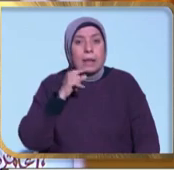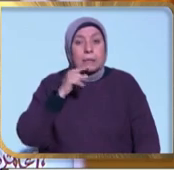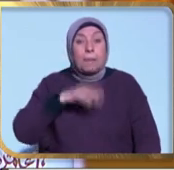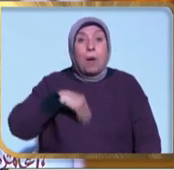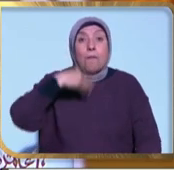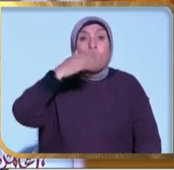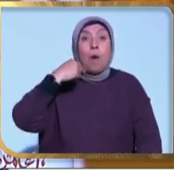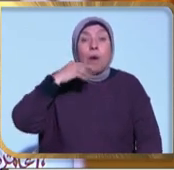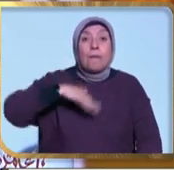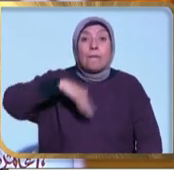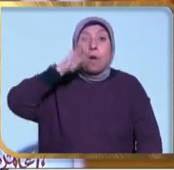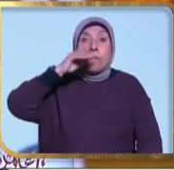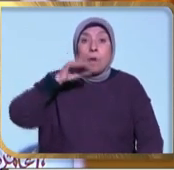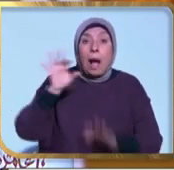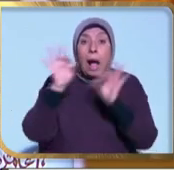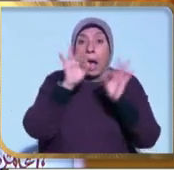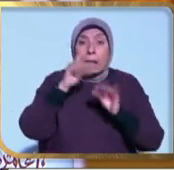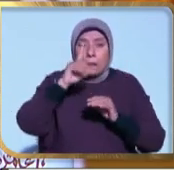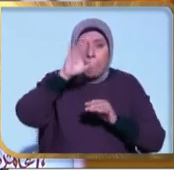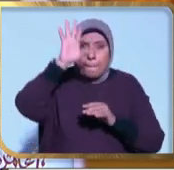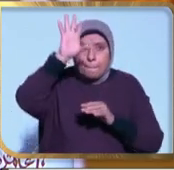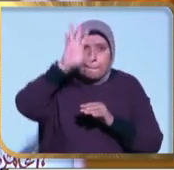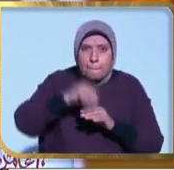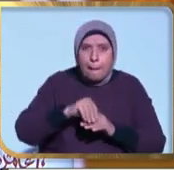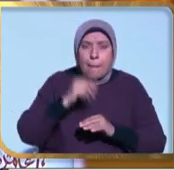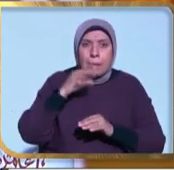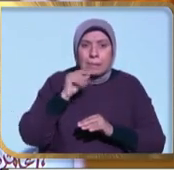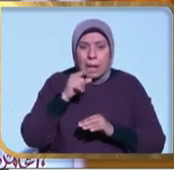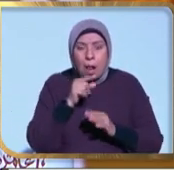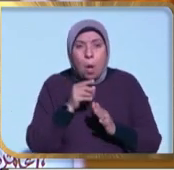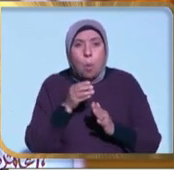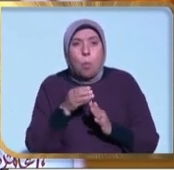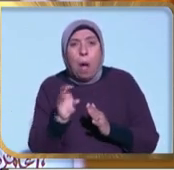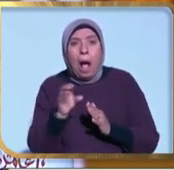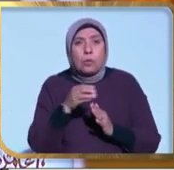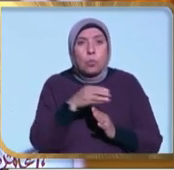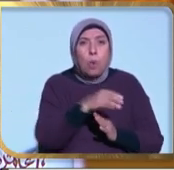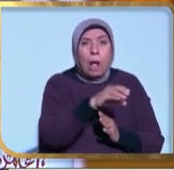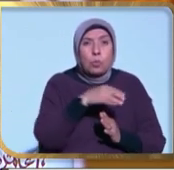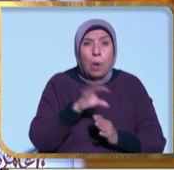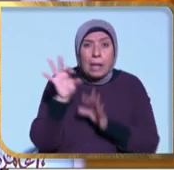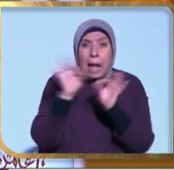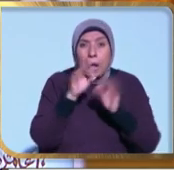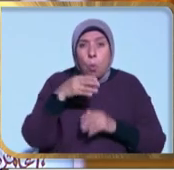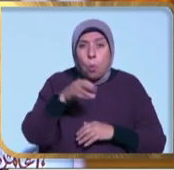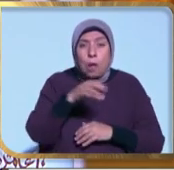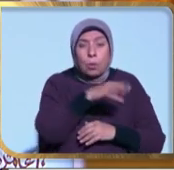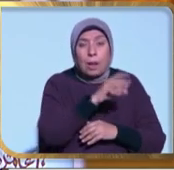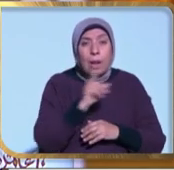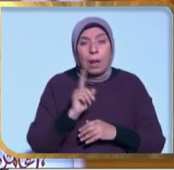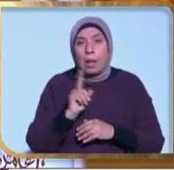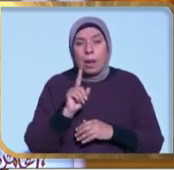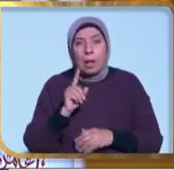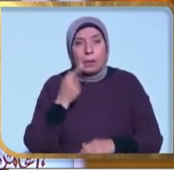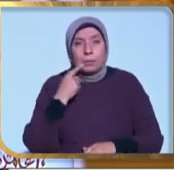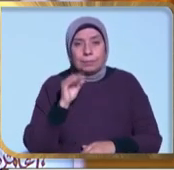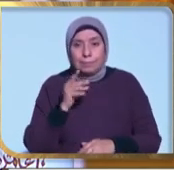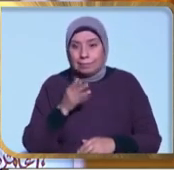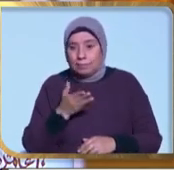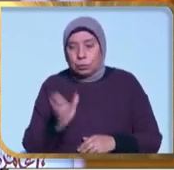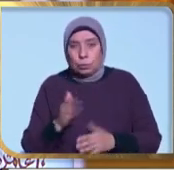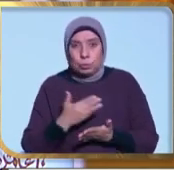الواحده مش بيقرا القران الكريم قراءه يعني ا مبتتهدش و قراءه